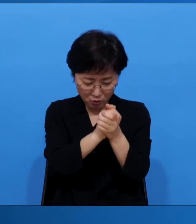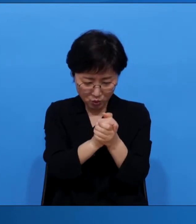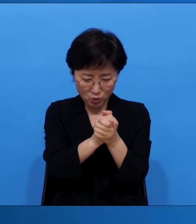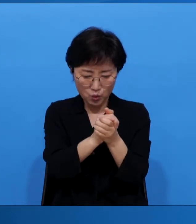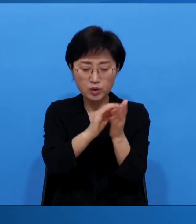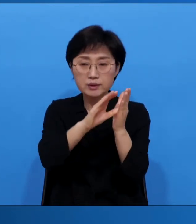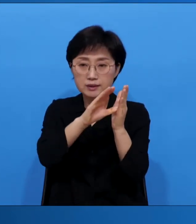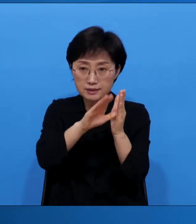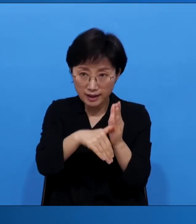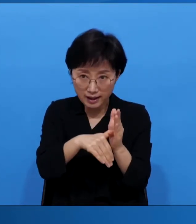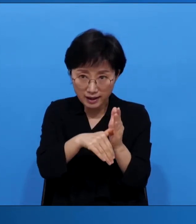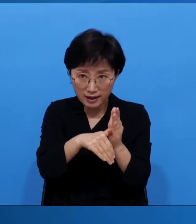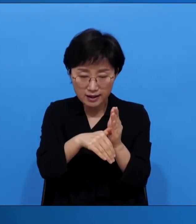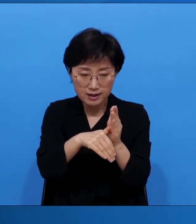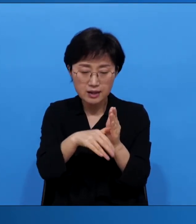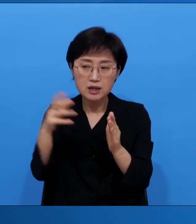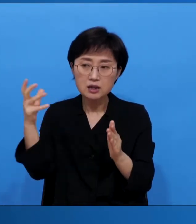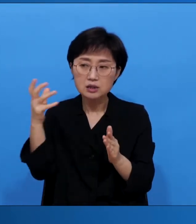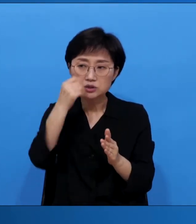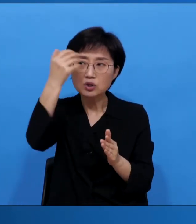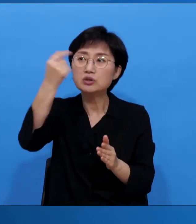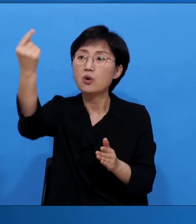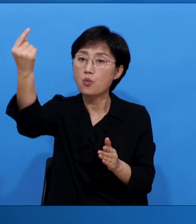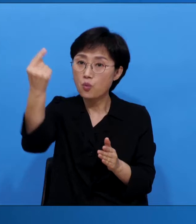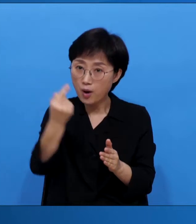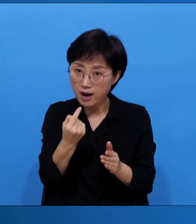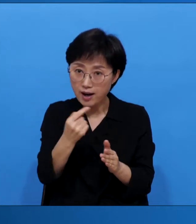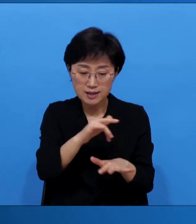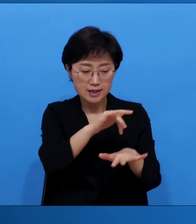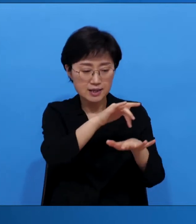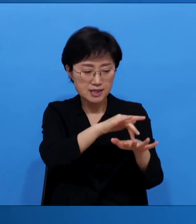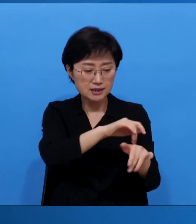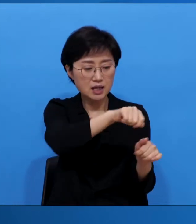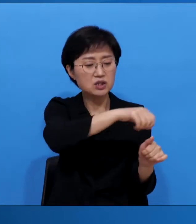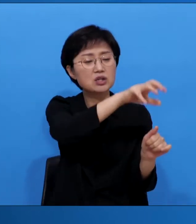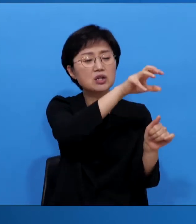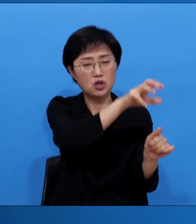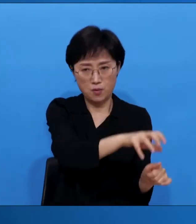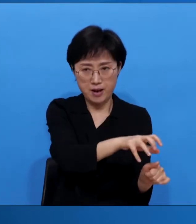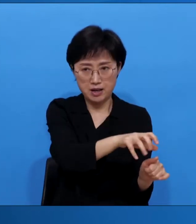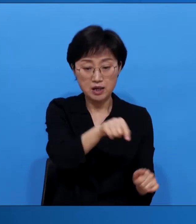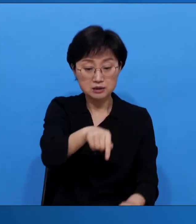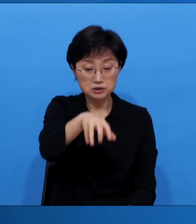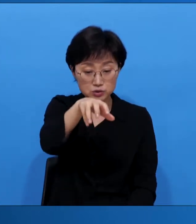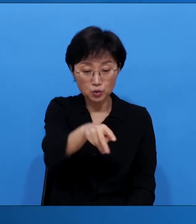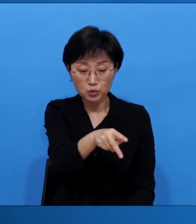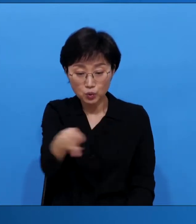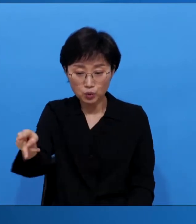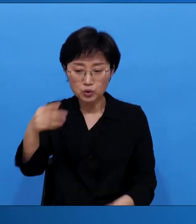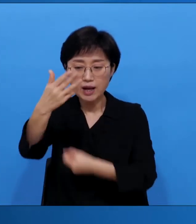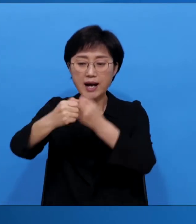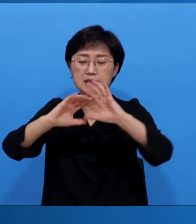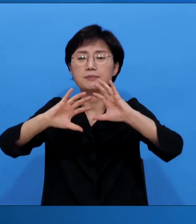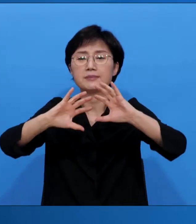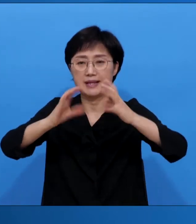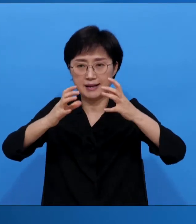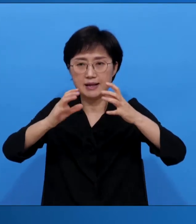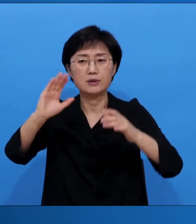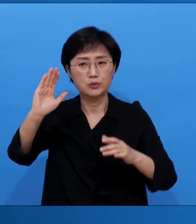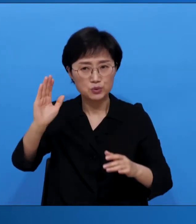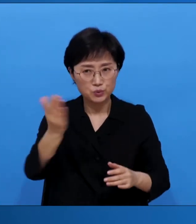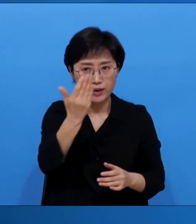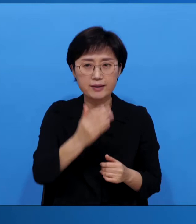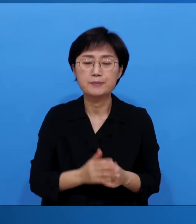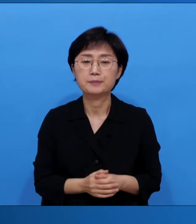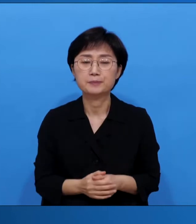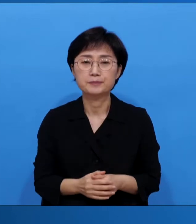결박되면 하나님 나라 임하였느니라. it says when you hold on to the word of God and you enter into prayer and you bind the forces of darkness, we see